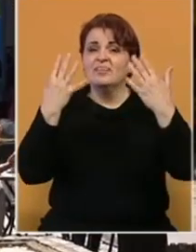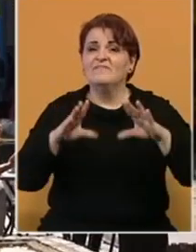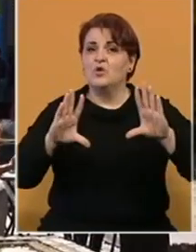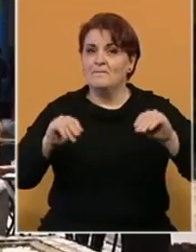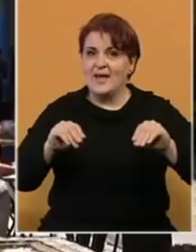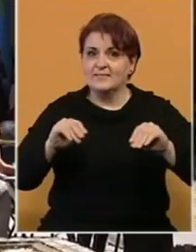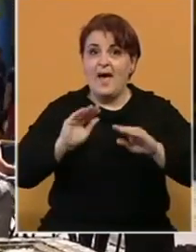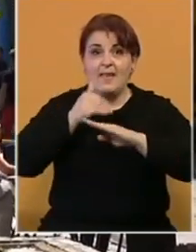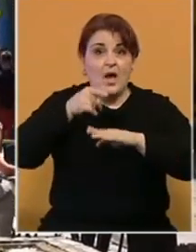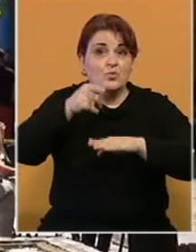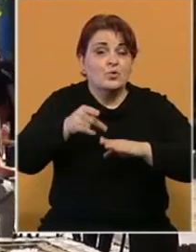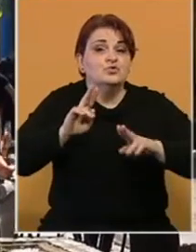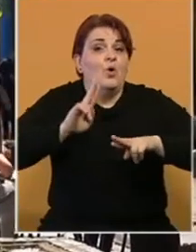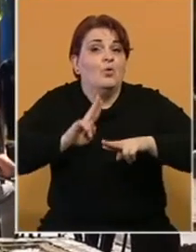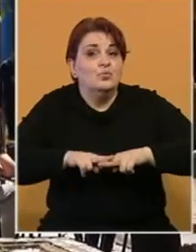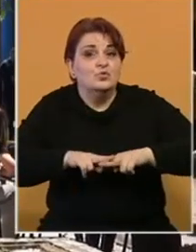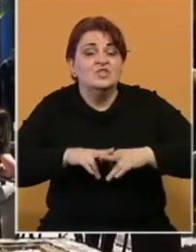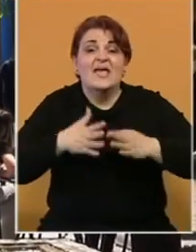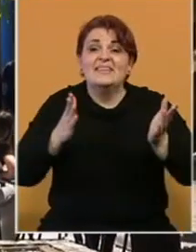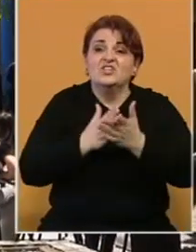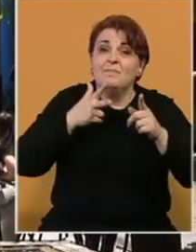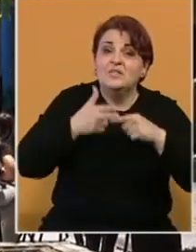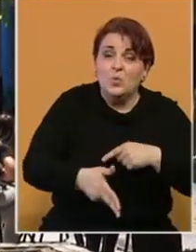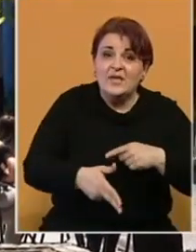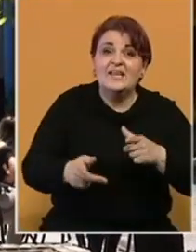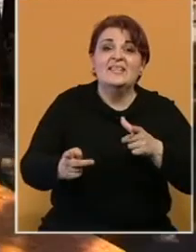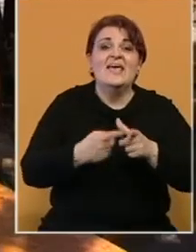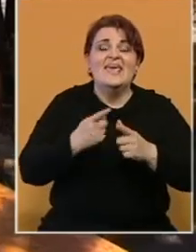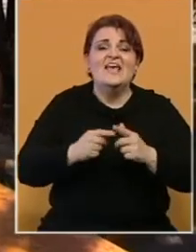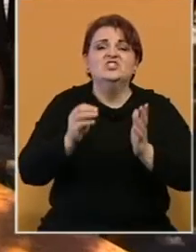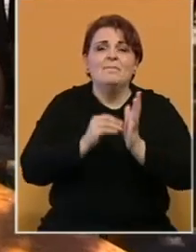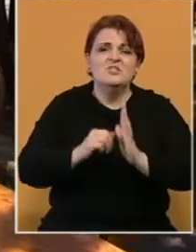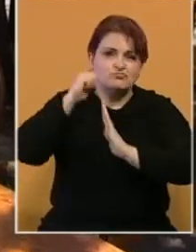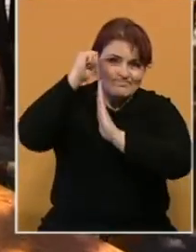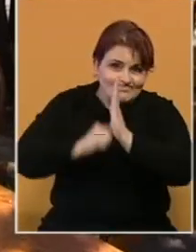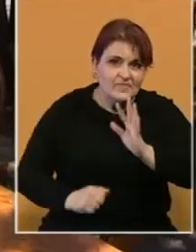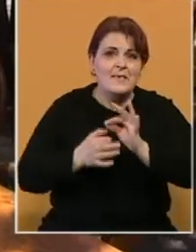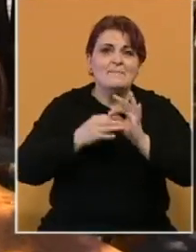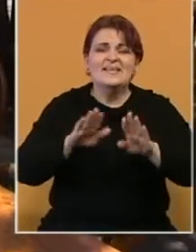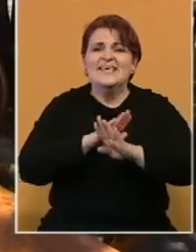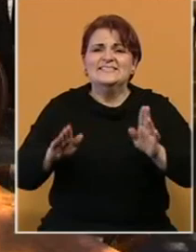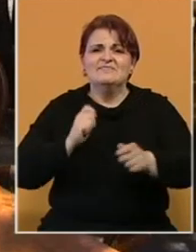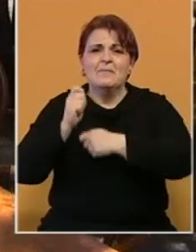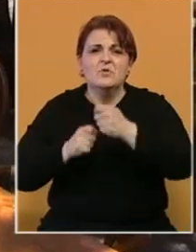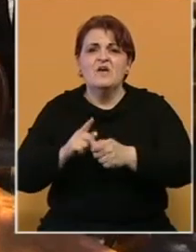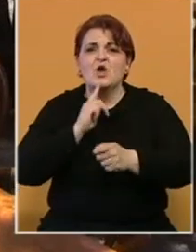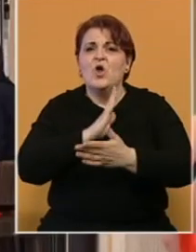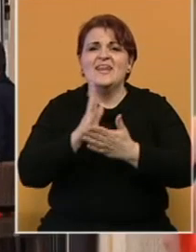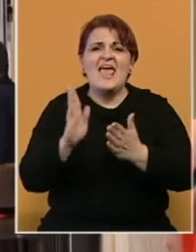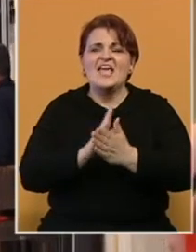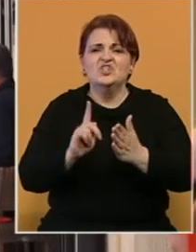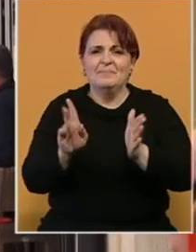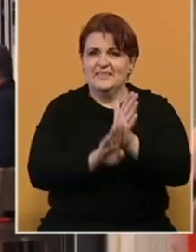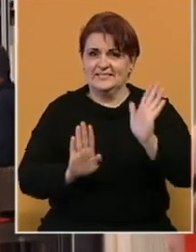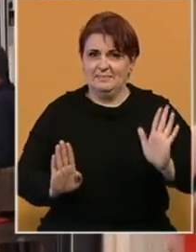9. marta. Nakon toga će odlučiti da li će biti ukinuta ili će uslijediti restriktivnije mjere za sve djela koje neće biti